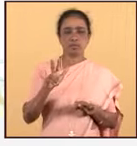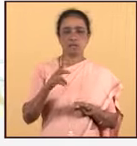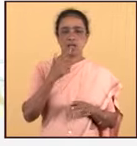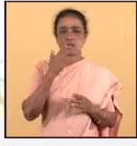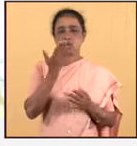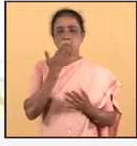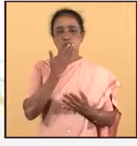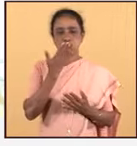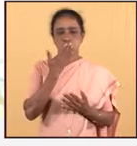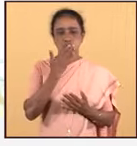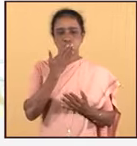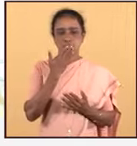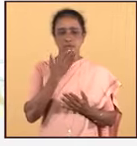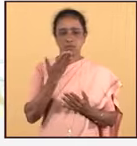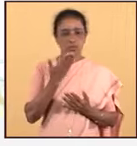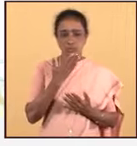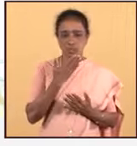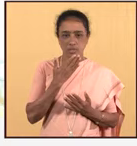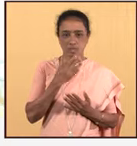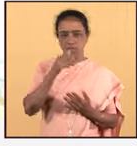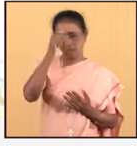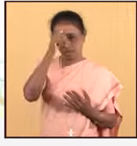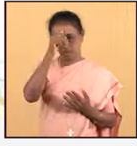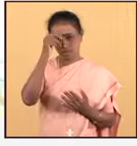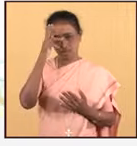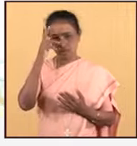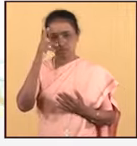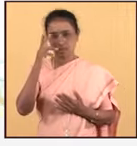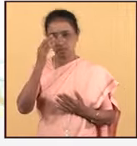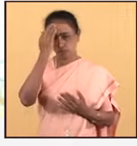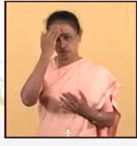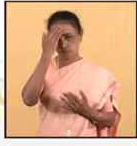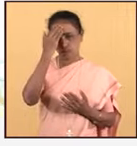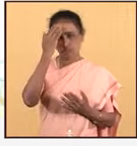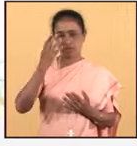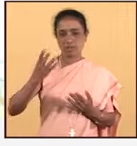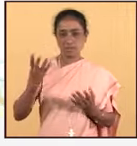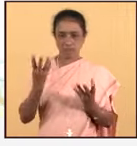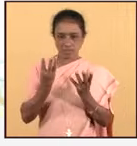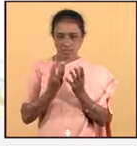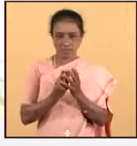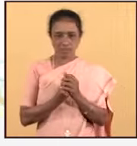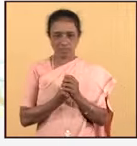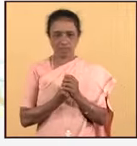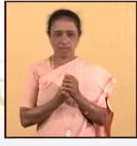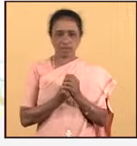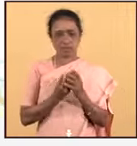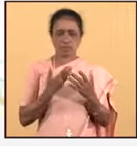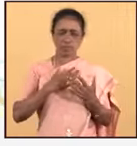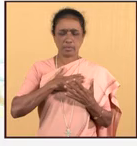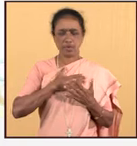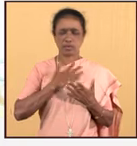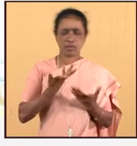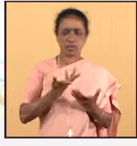கல்வி நிறுவனங்களில் மதம் சார்ந்த நடைபெறும் சமய போதனைகள் அல்லது சமய வழிபாடுகள் நிகழ்ச்சியில் கலந்து கொள்ளாமல்